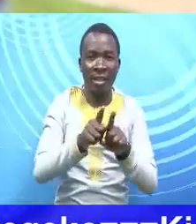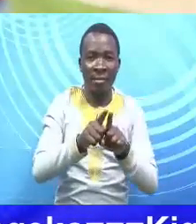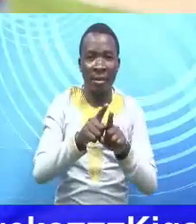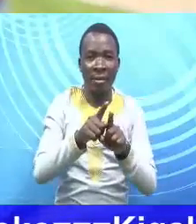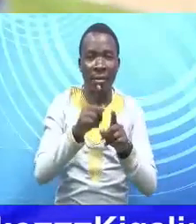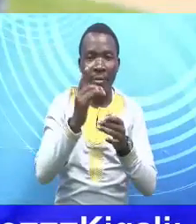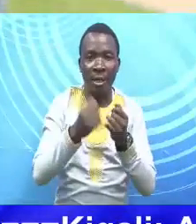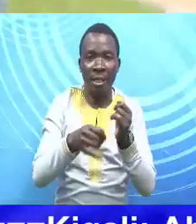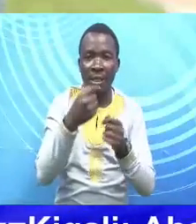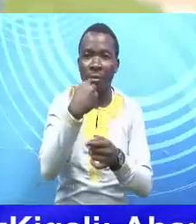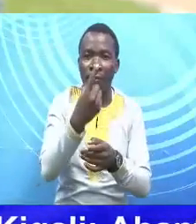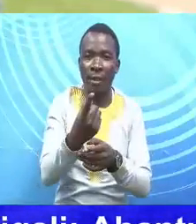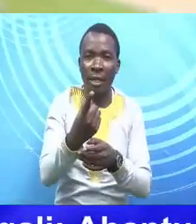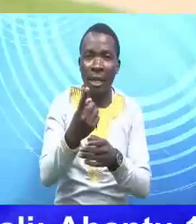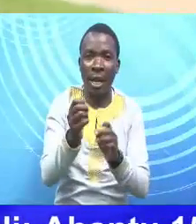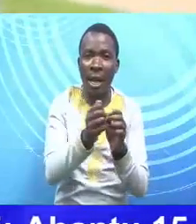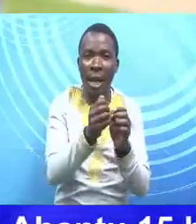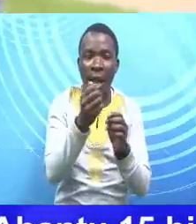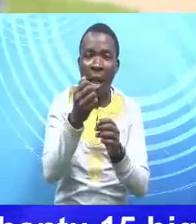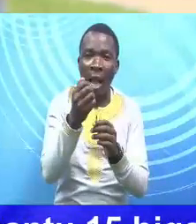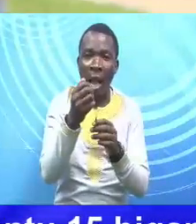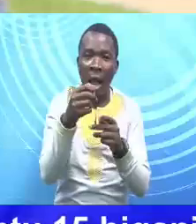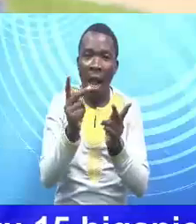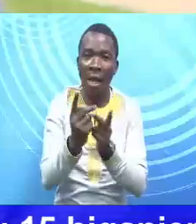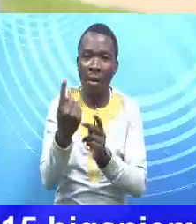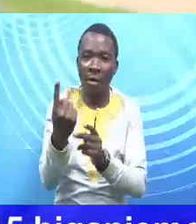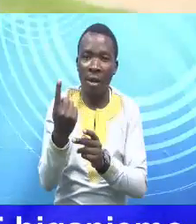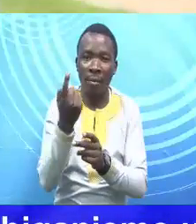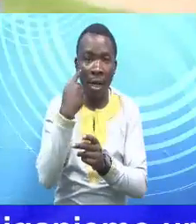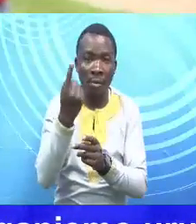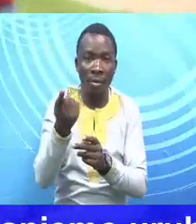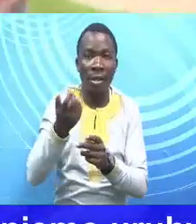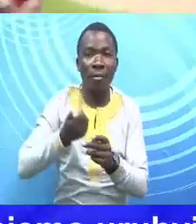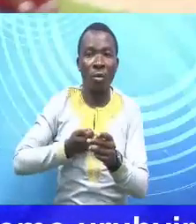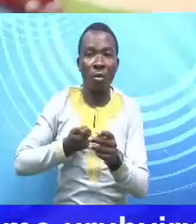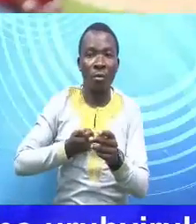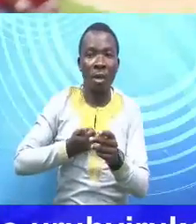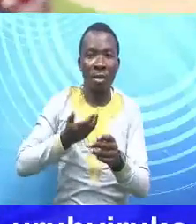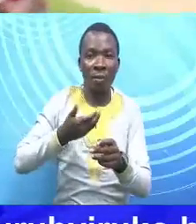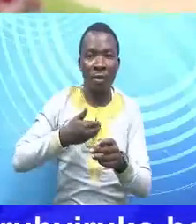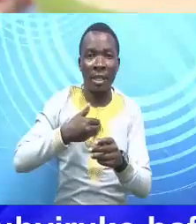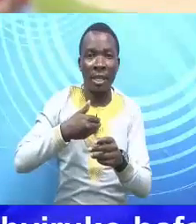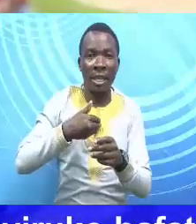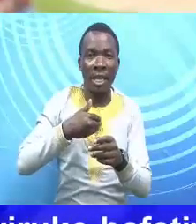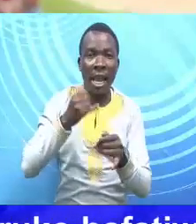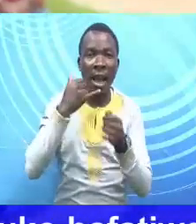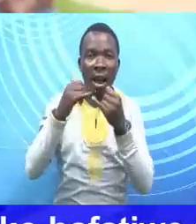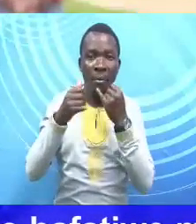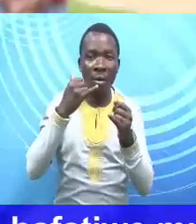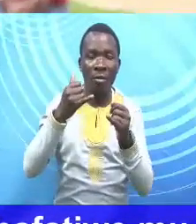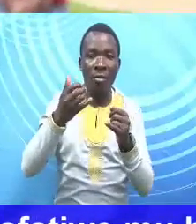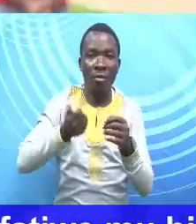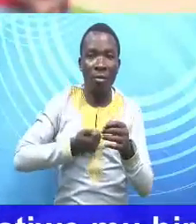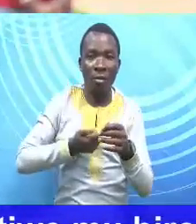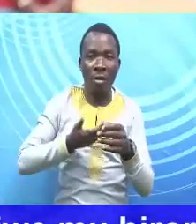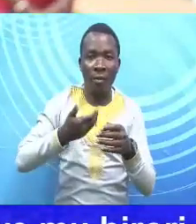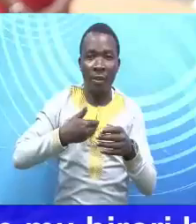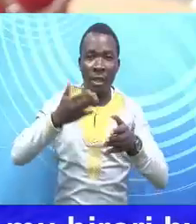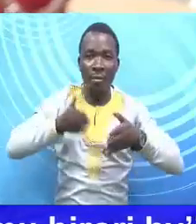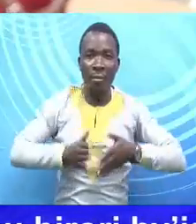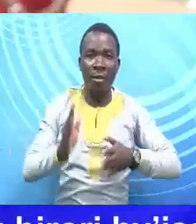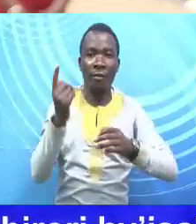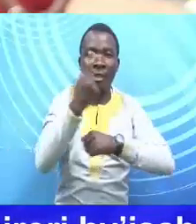babibwiriye hamwe ahantu aho mwabonye umukobwa. Dufite amakuru ko umukobwa umwe yari afite aniveriseri nubwo babihisha bangaga